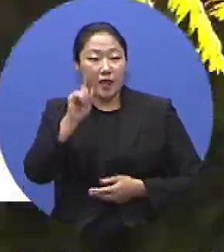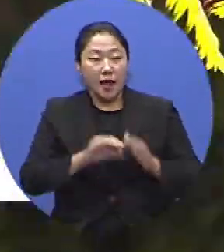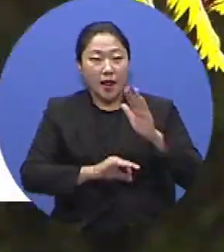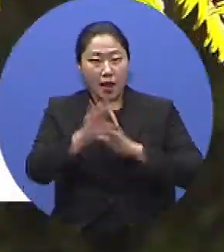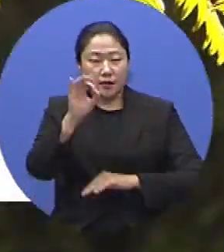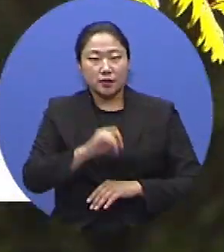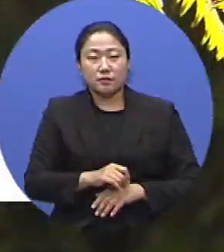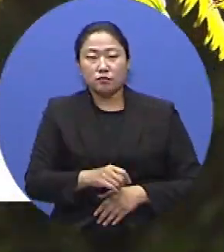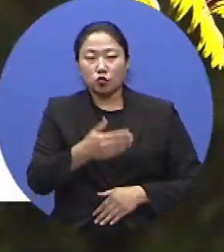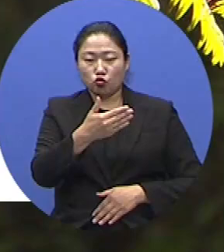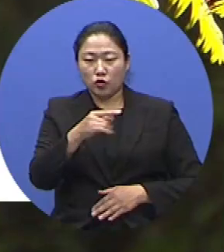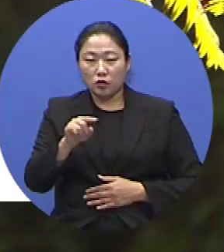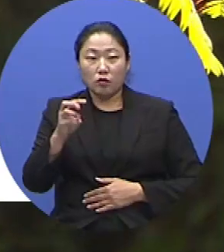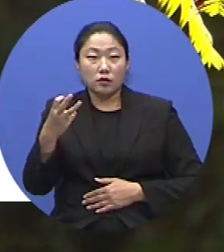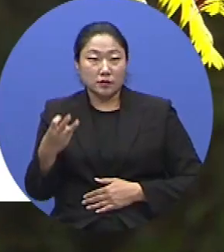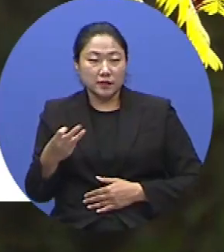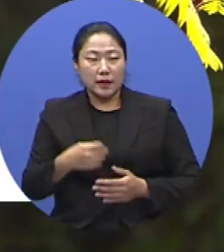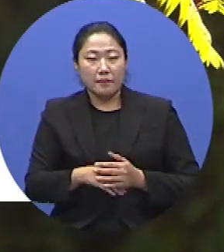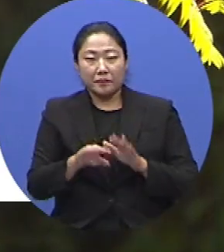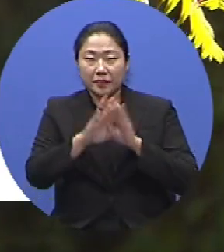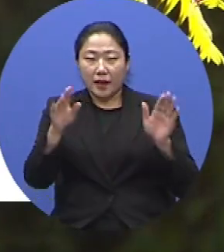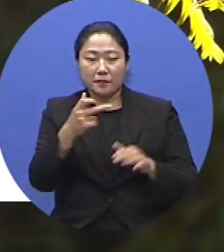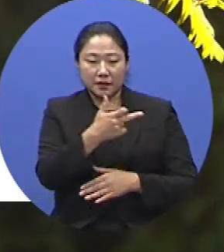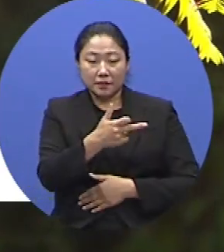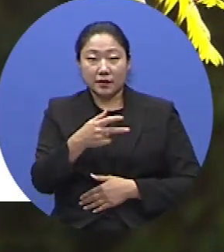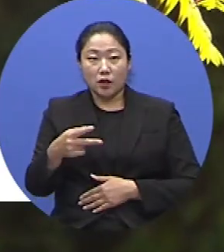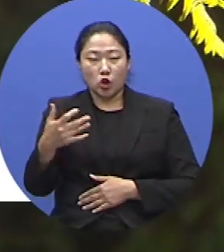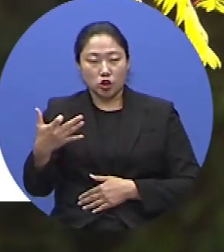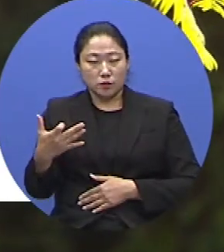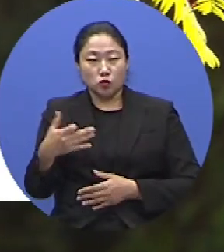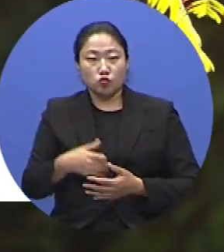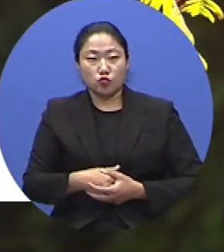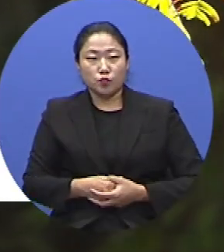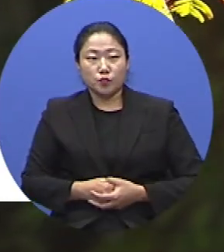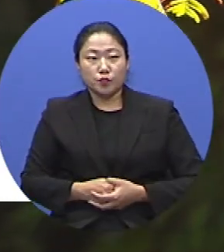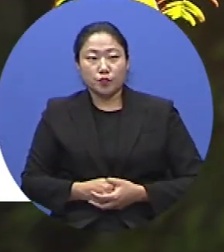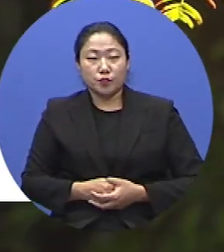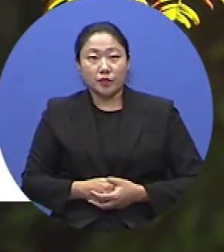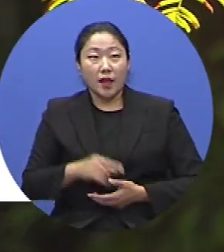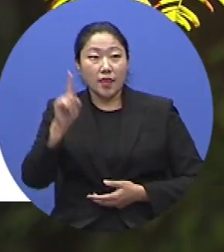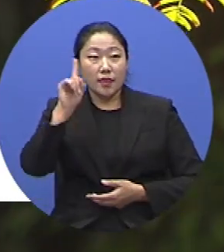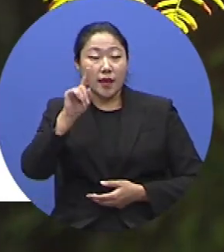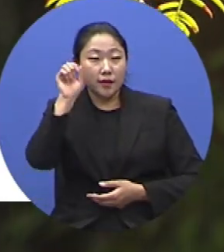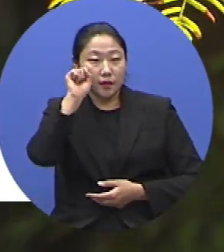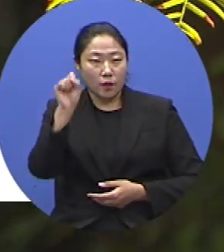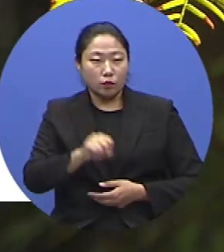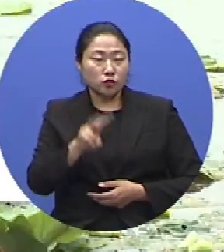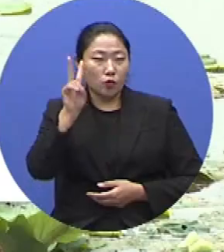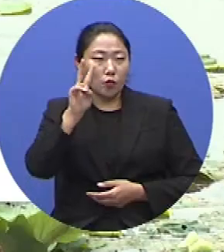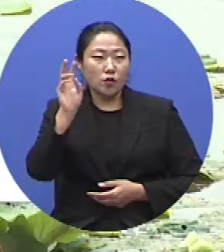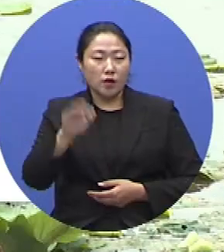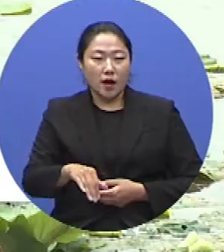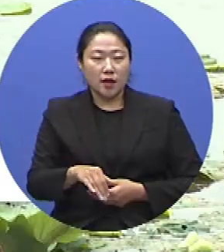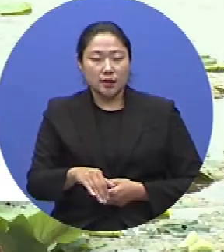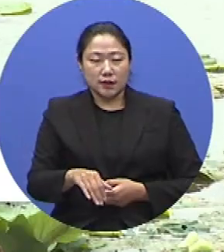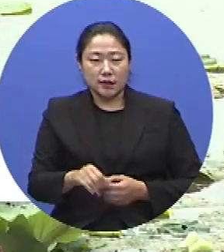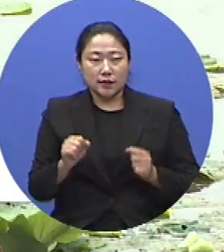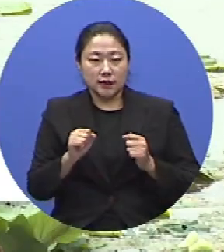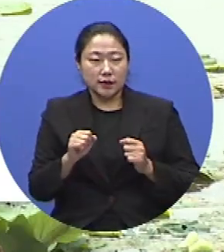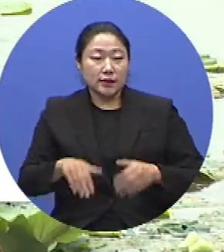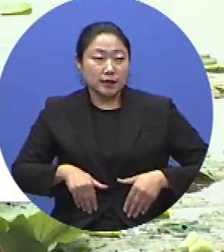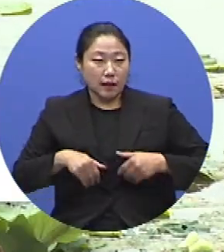기온은 9에서 13도 낮 기온은 17에서 19도가 예상됩니다 내일 새벽부터 모레까지 남부 지역에